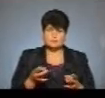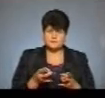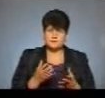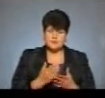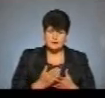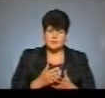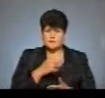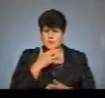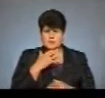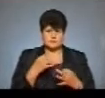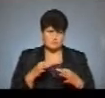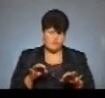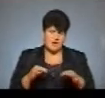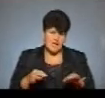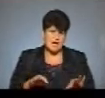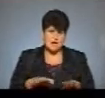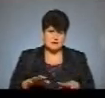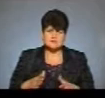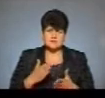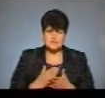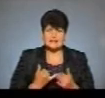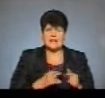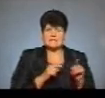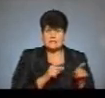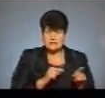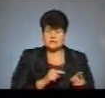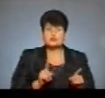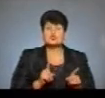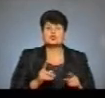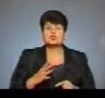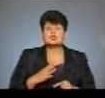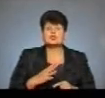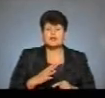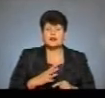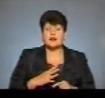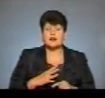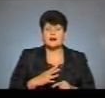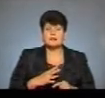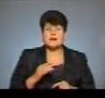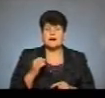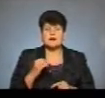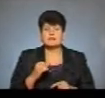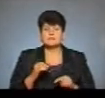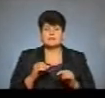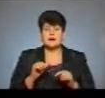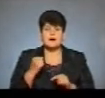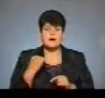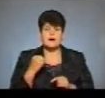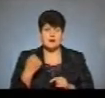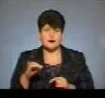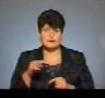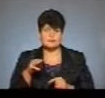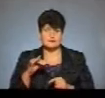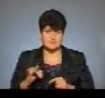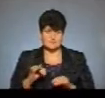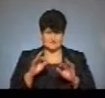і багато вакансій пропоновано саме для них. Що чекає класичного айтішника, як так можна